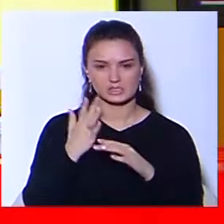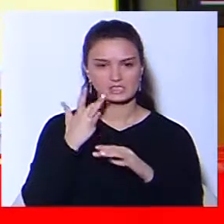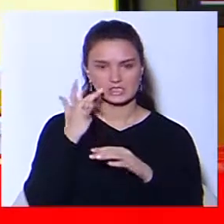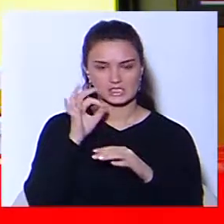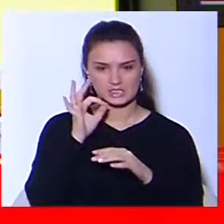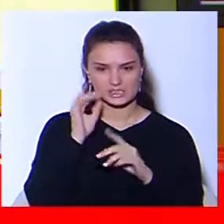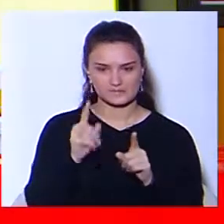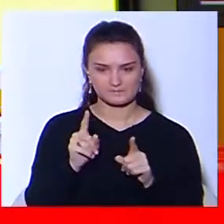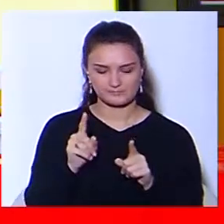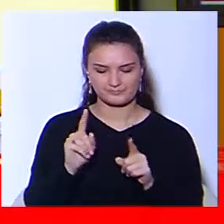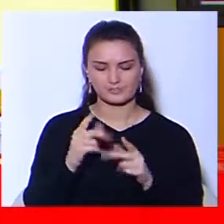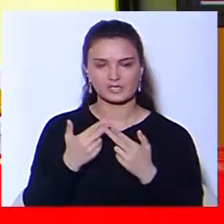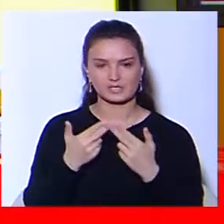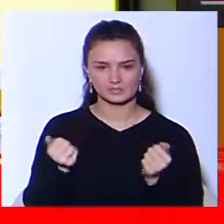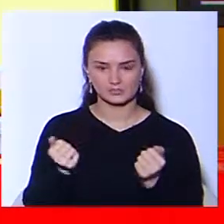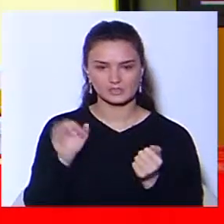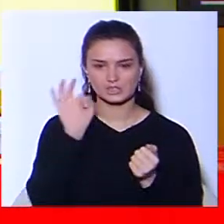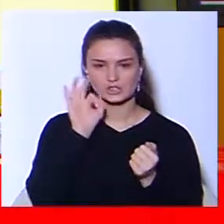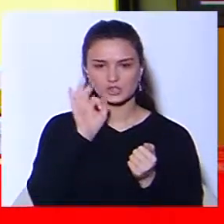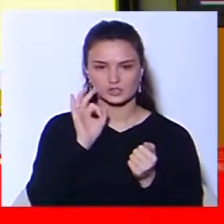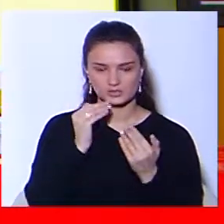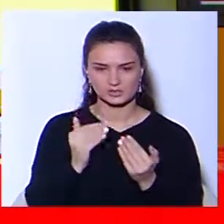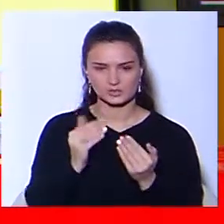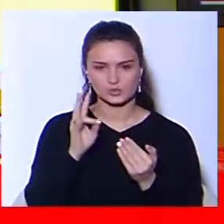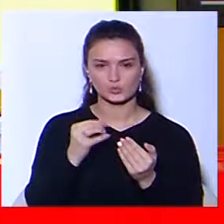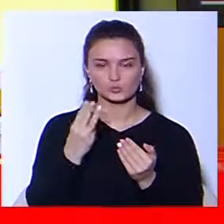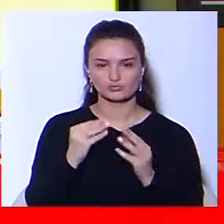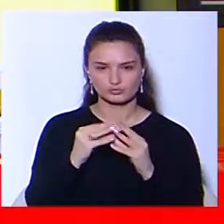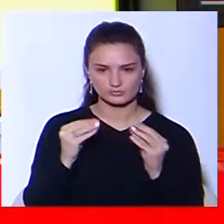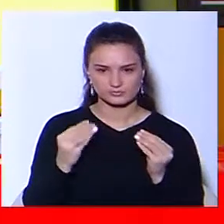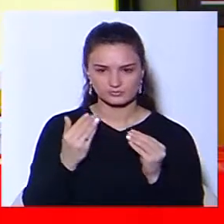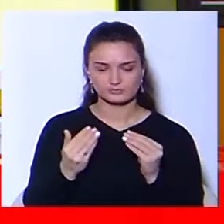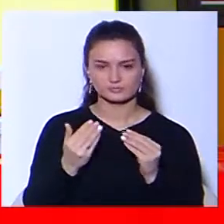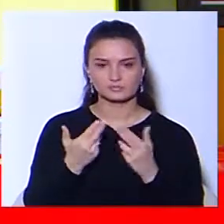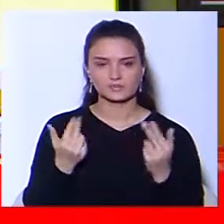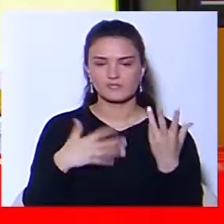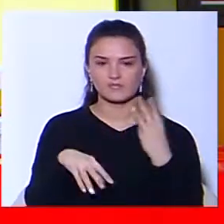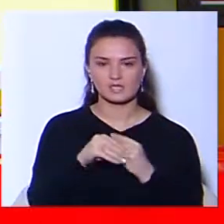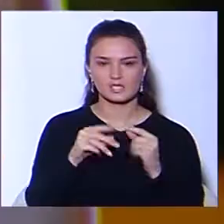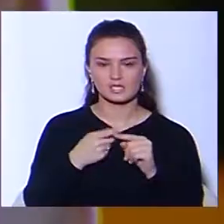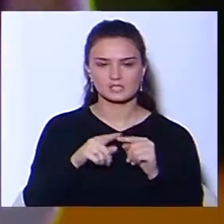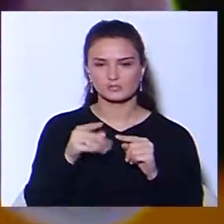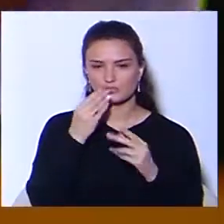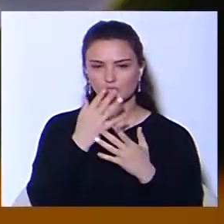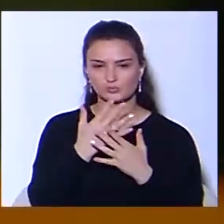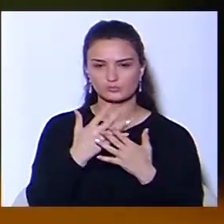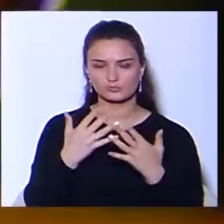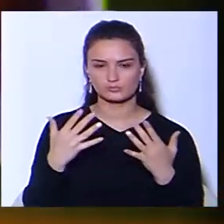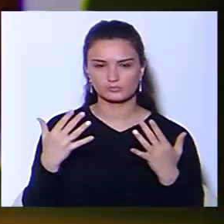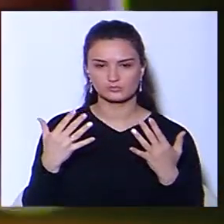თხილი, რა თქმა უნდა ნიგოზი, ნუში, რადგან ყველა ეს პროდუქტი, გარდა იმისა